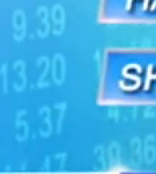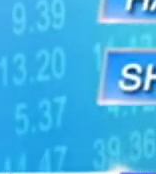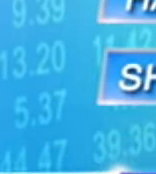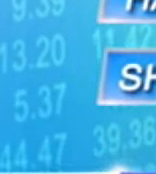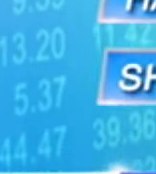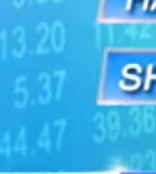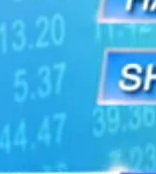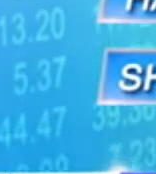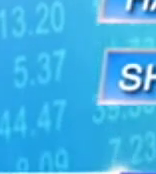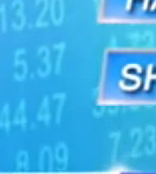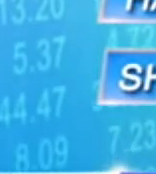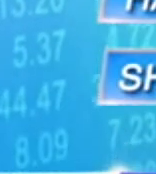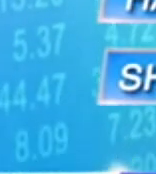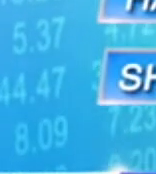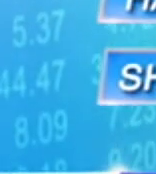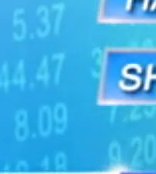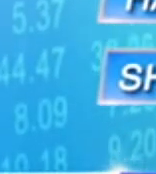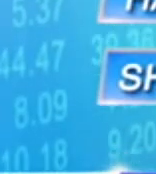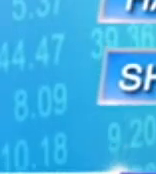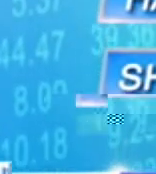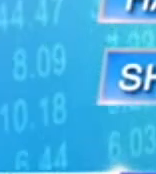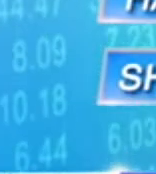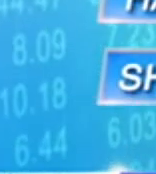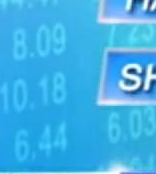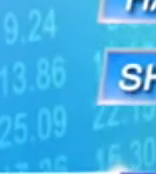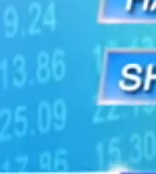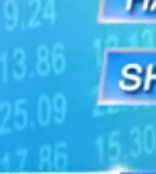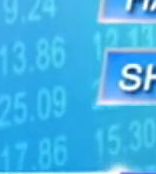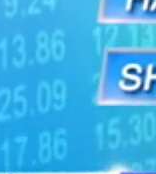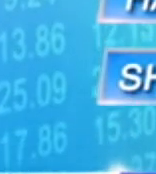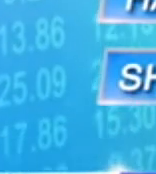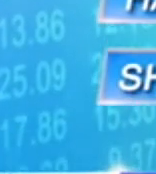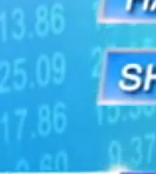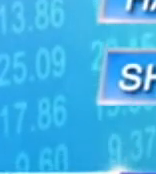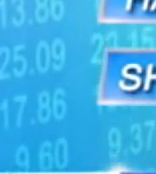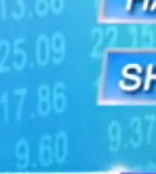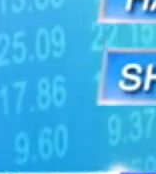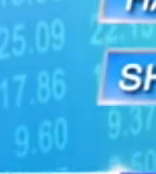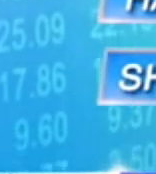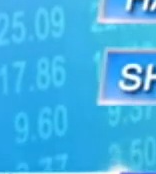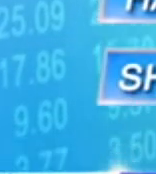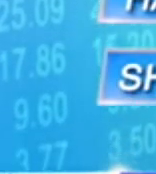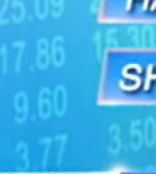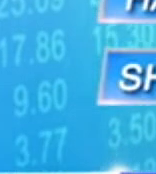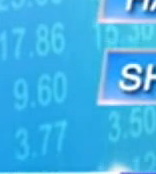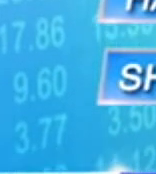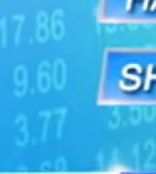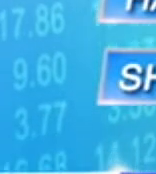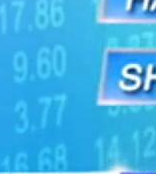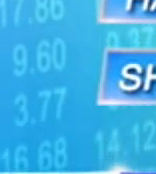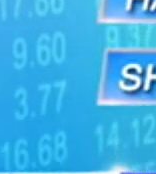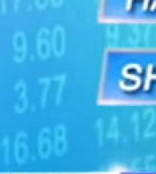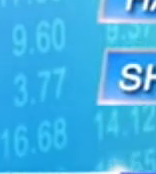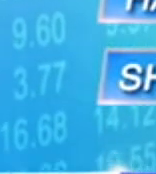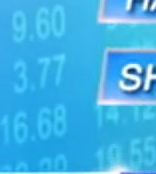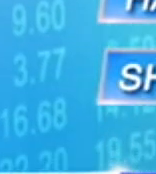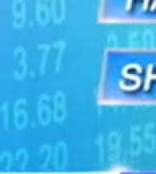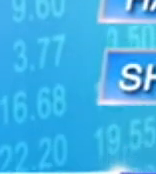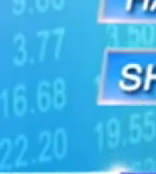นีนิกเกอิตลาดหุ้นโตเกียวปิดภาคเช้าขยับไปเล็ก 15.02 จุดจากแรงขายทำกำไรฮั่งเส็งตลาดหุ้นฮ่องกงเพิ่